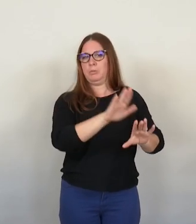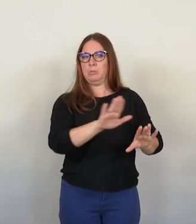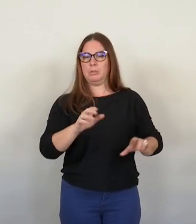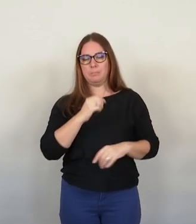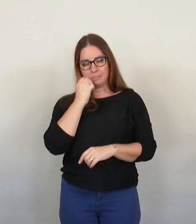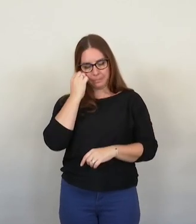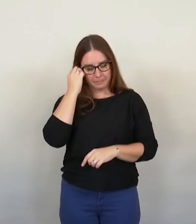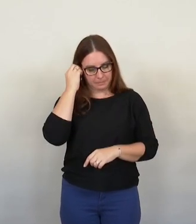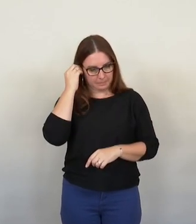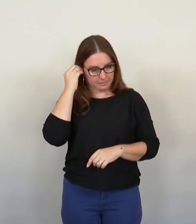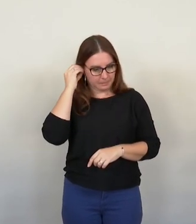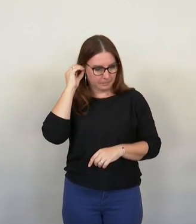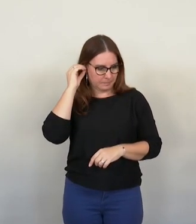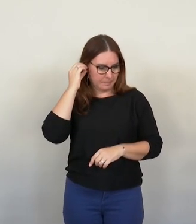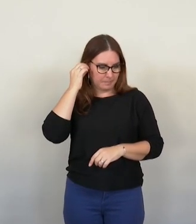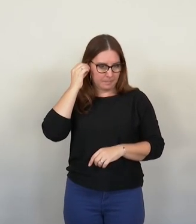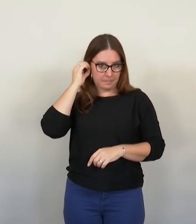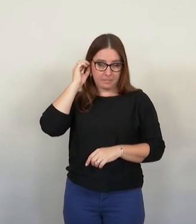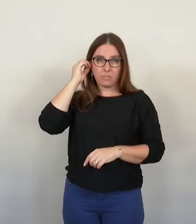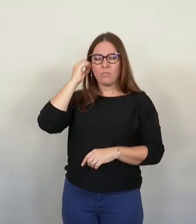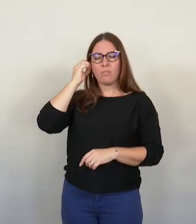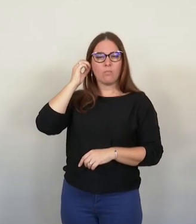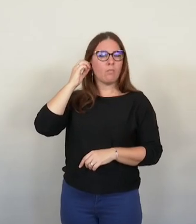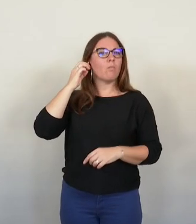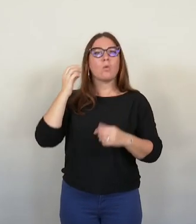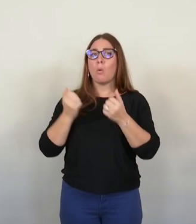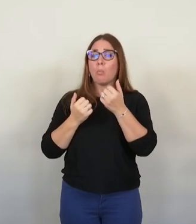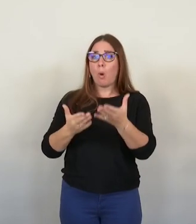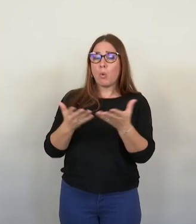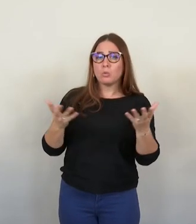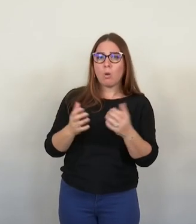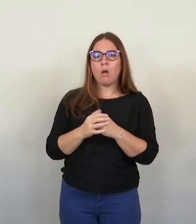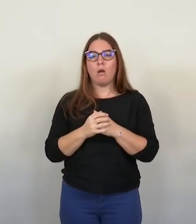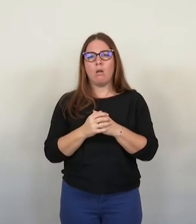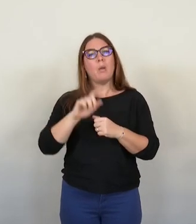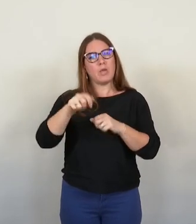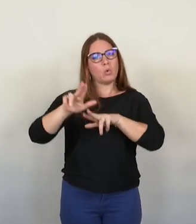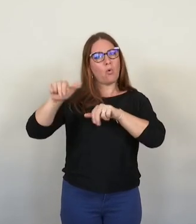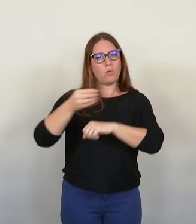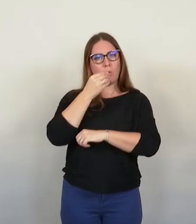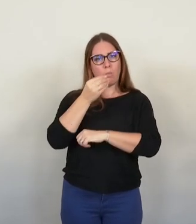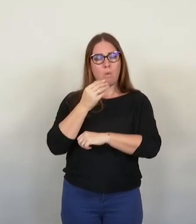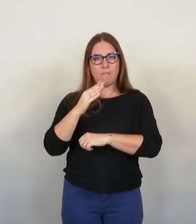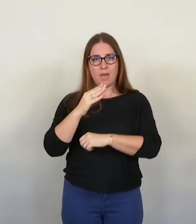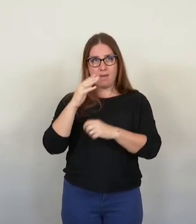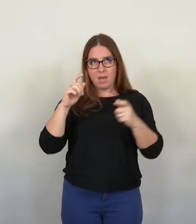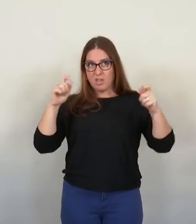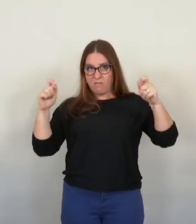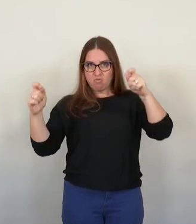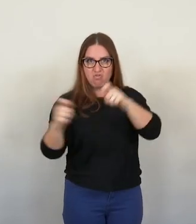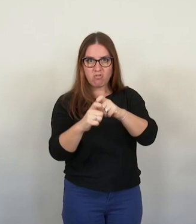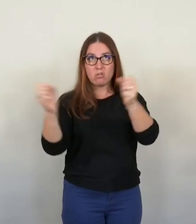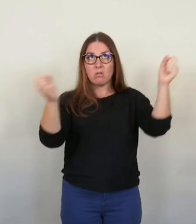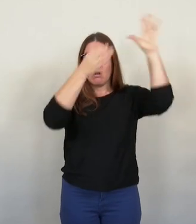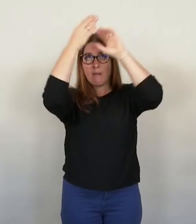spécifiques qu'est-ce qu'on propose concrètement malgré euh le fait qu'on ait cette convention là c'est de repenser MDH repenser